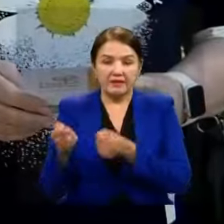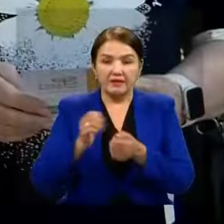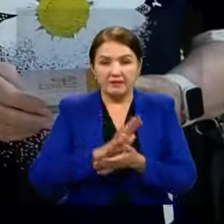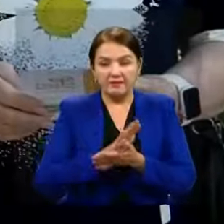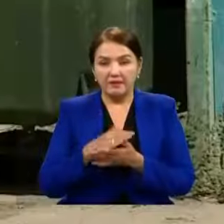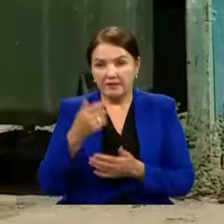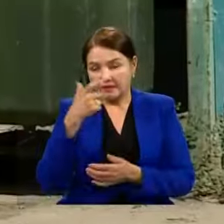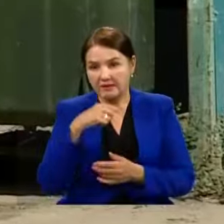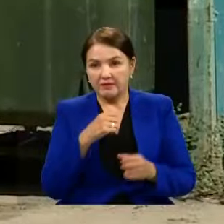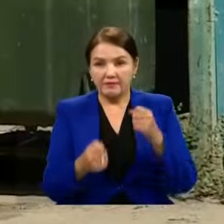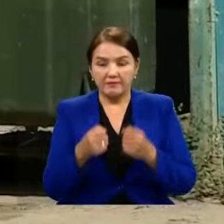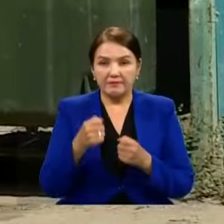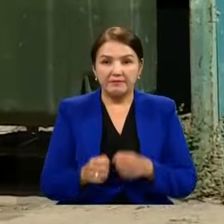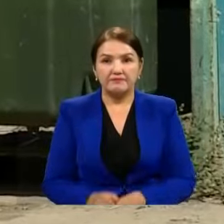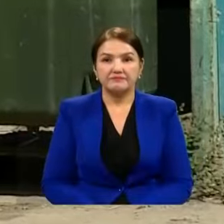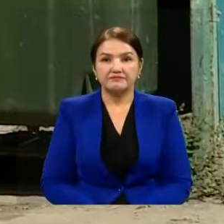личных машинах.